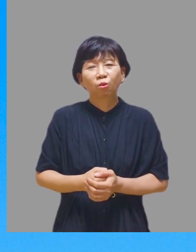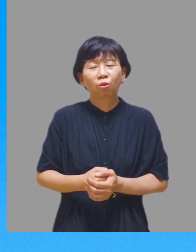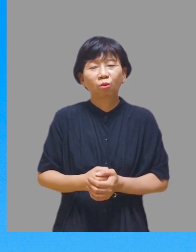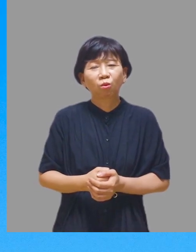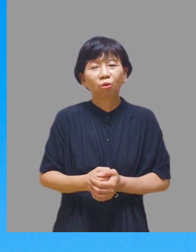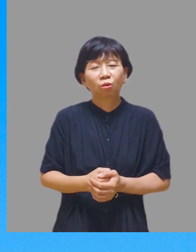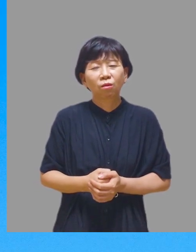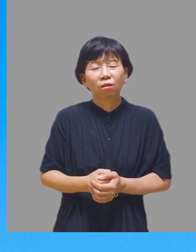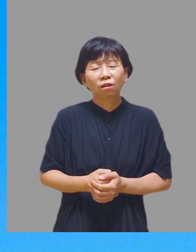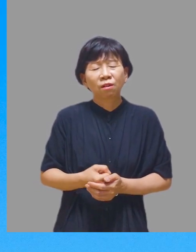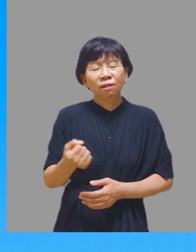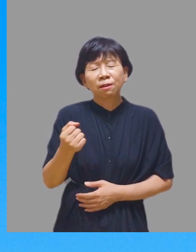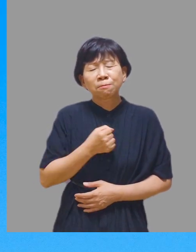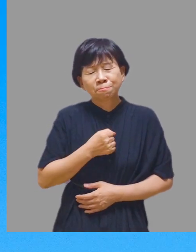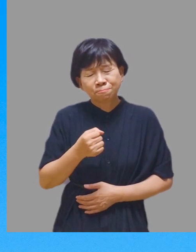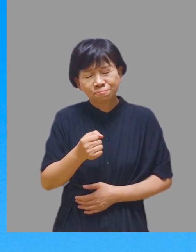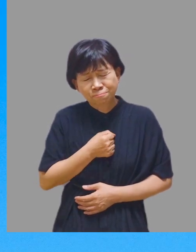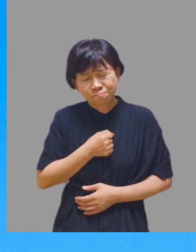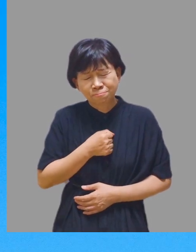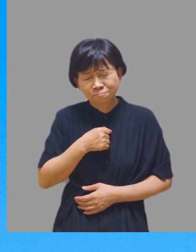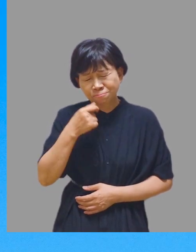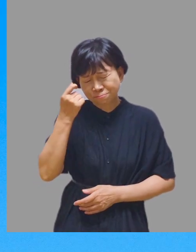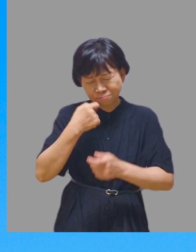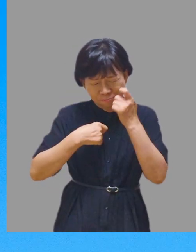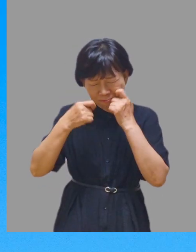보시고 통곡하며 우셨다는 거죠.